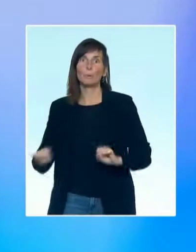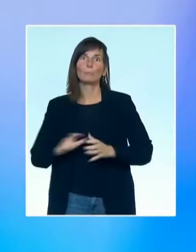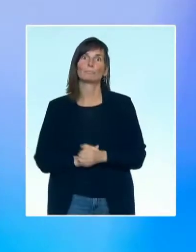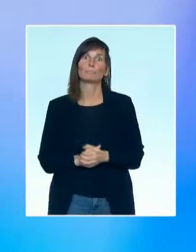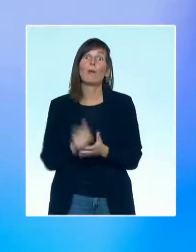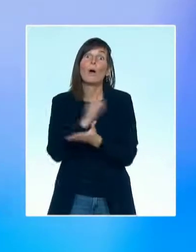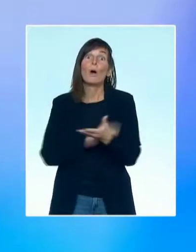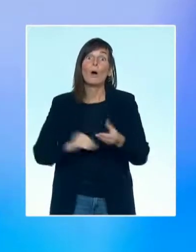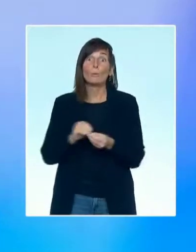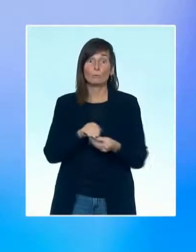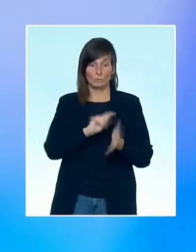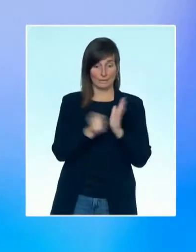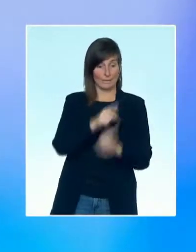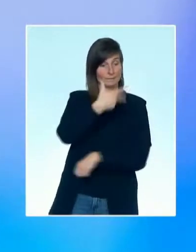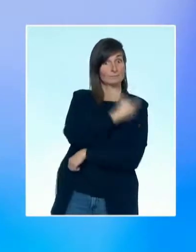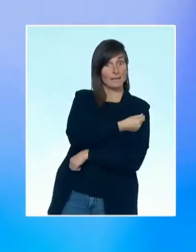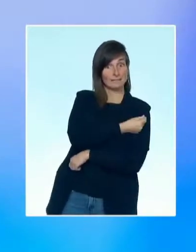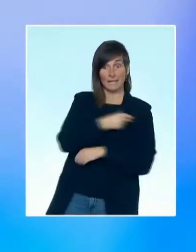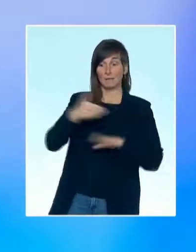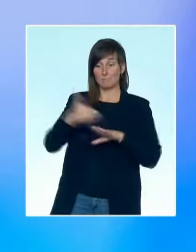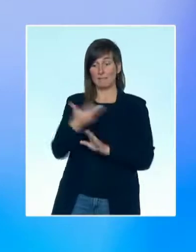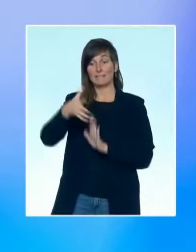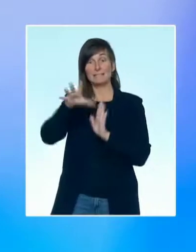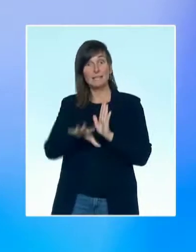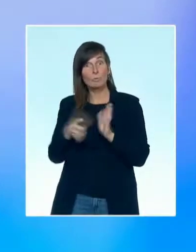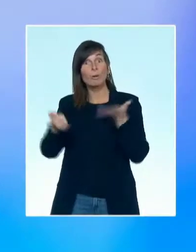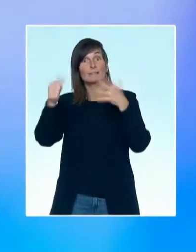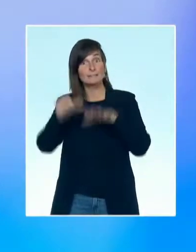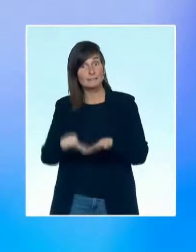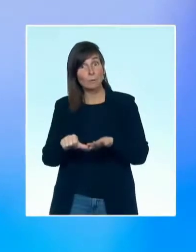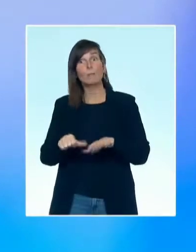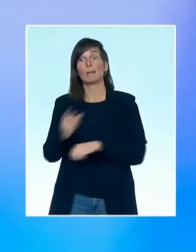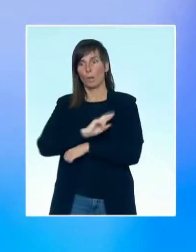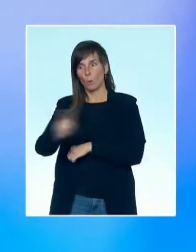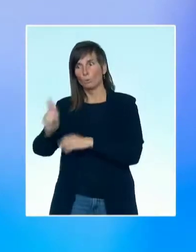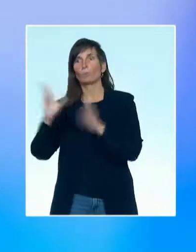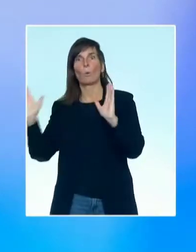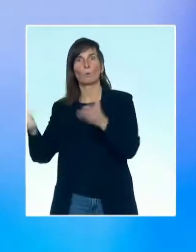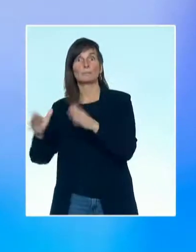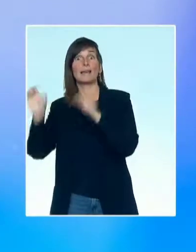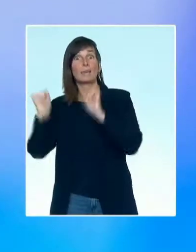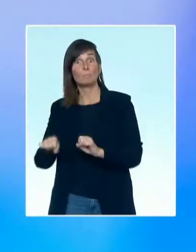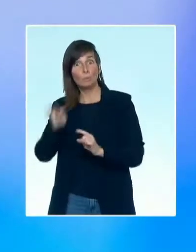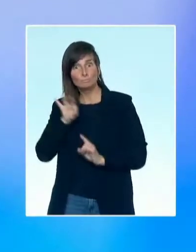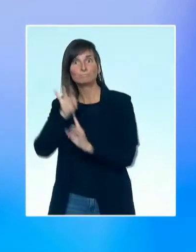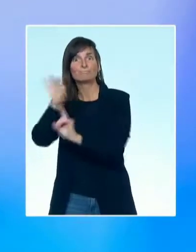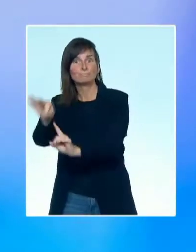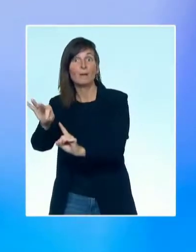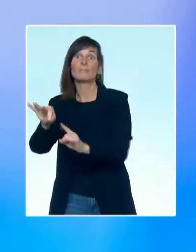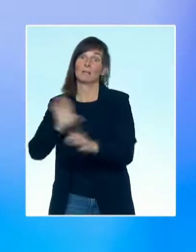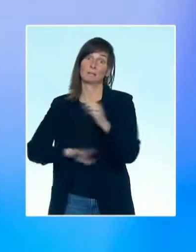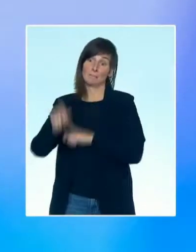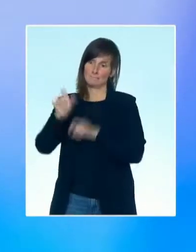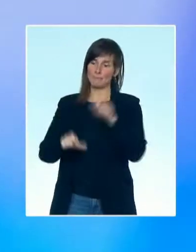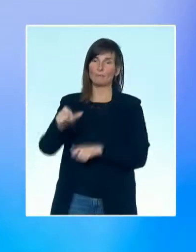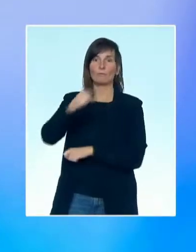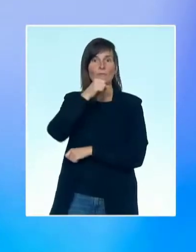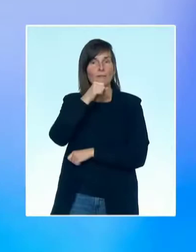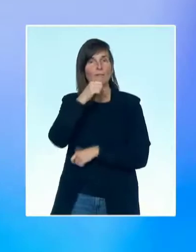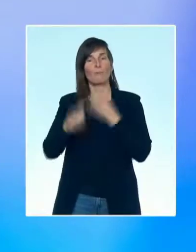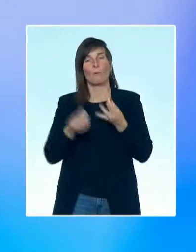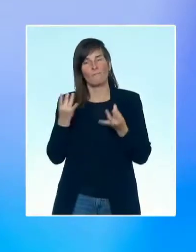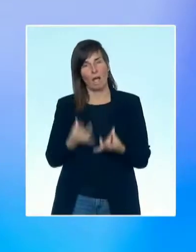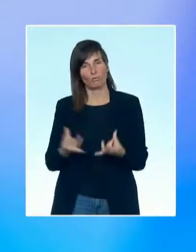mois, le risque d'être hospitalisé se remet à progresser, notamment chez les personnes âgées et